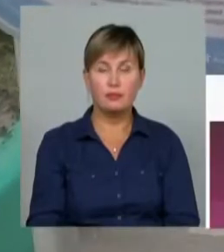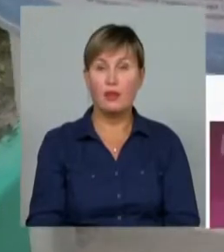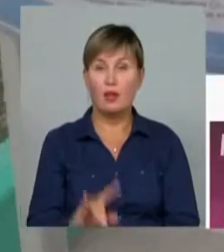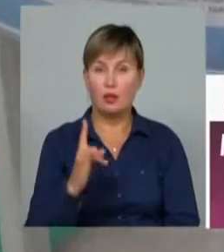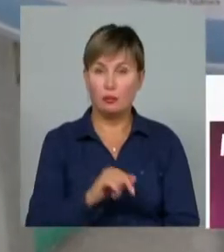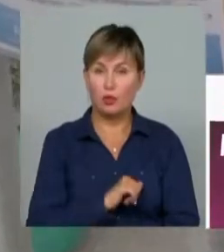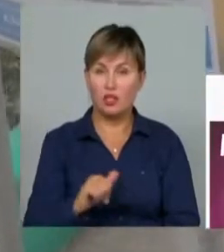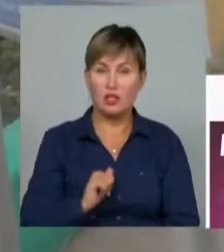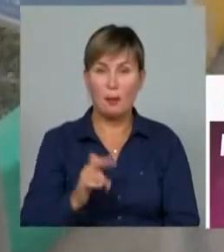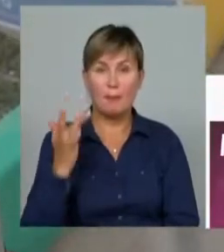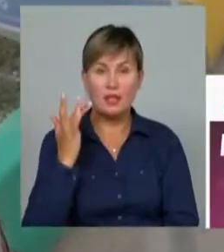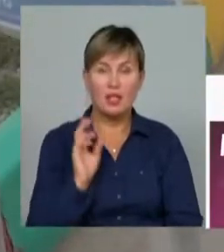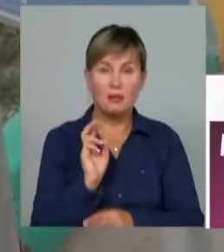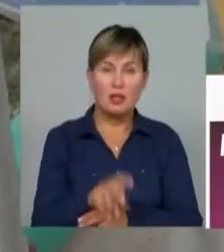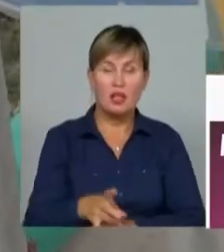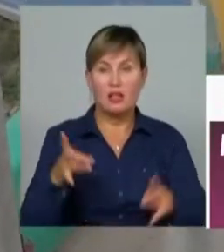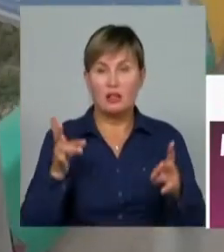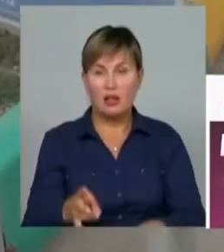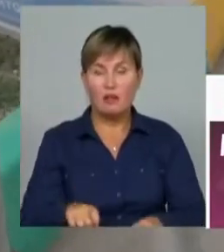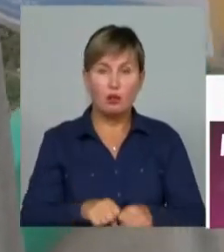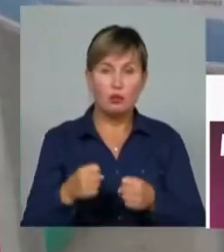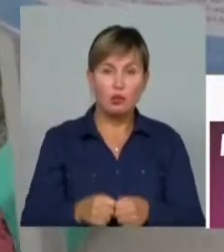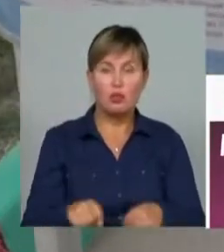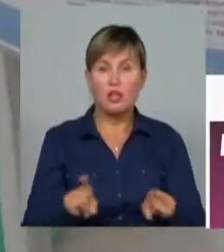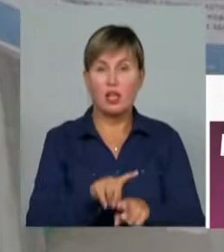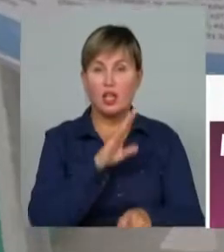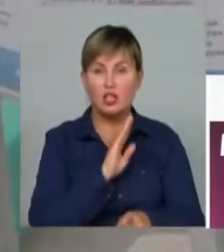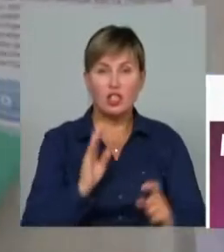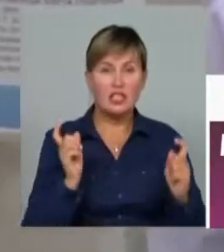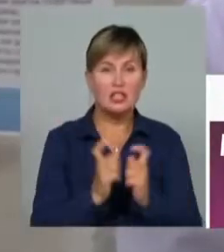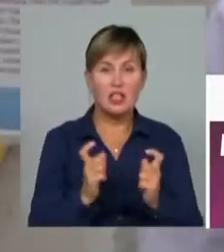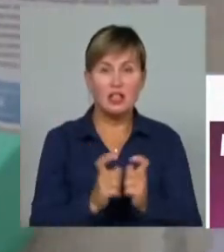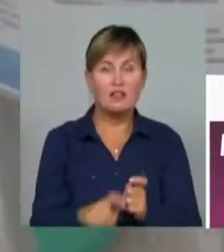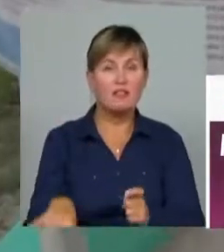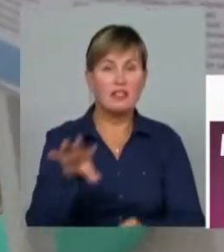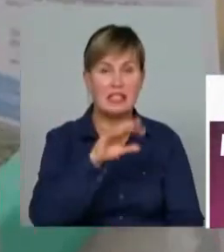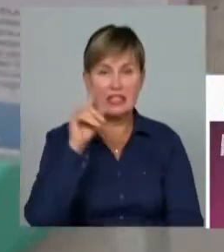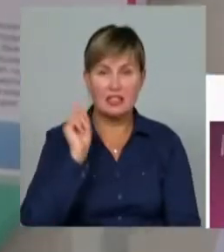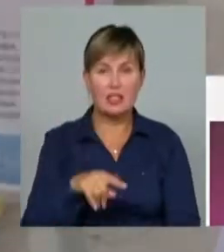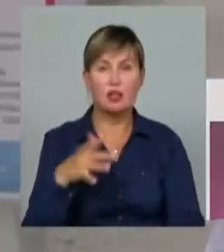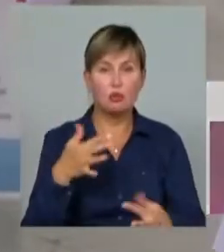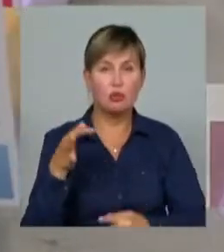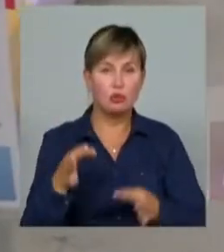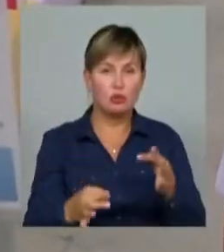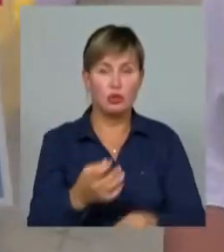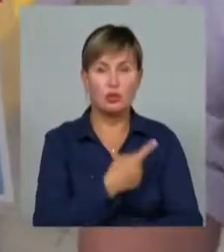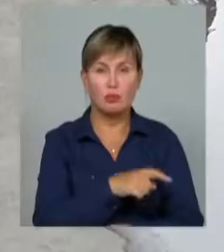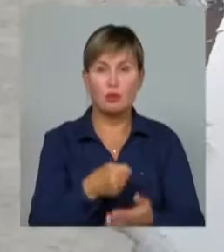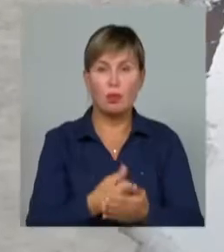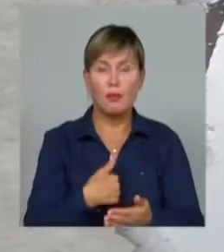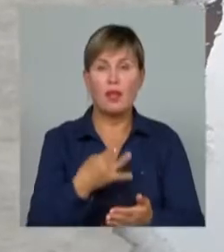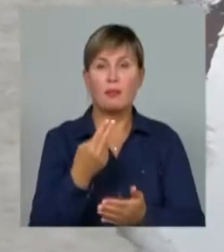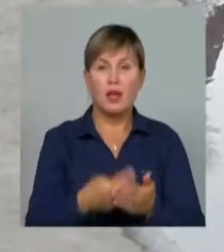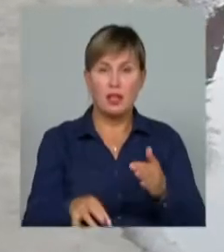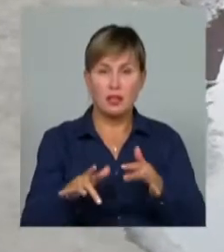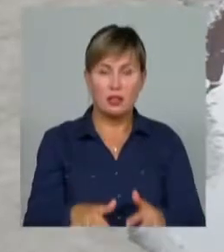Ребенок сам постоянно приходит в травмах и ушибах. Она такая женщина-скандалистка. Все об этом знают. Она уже судилась с медиком до меня и проиграла